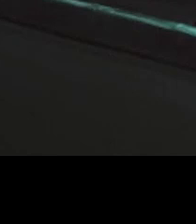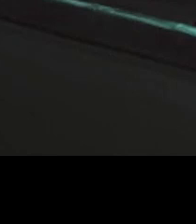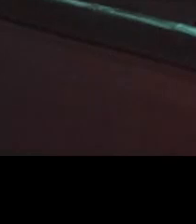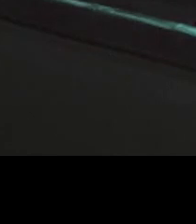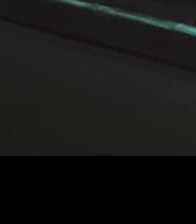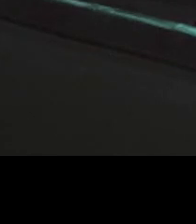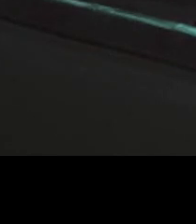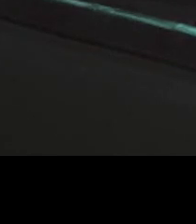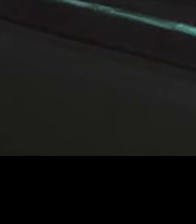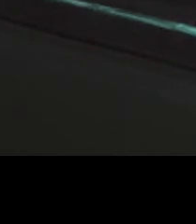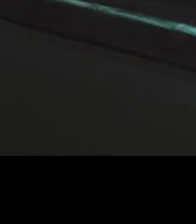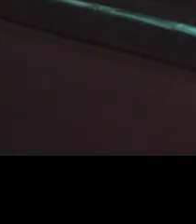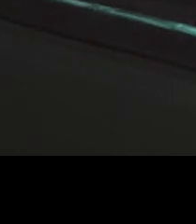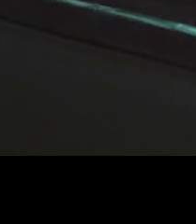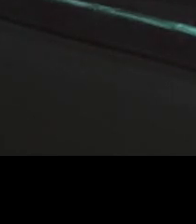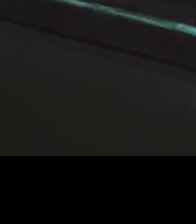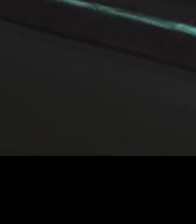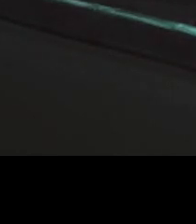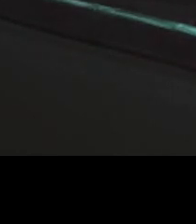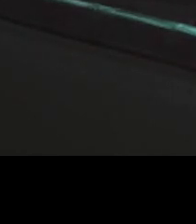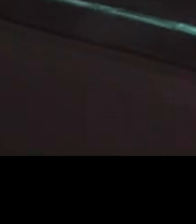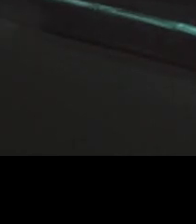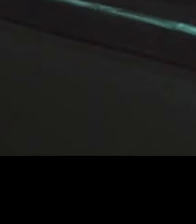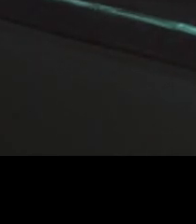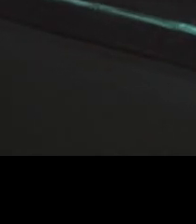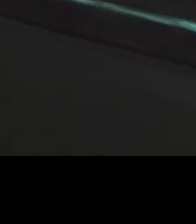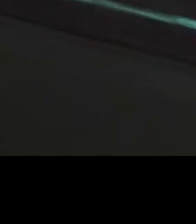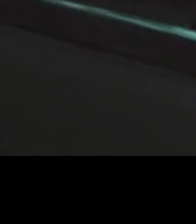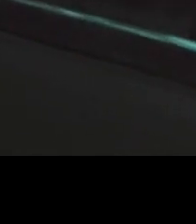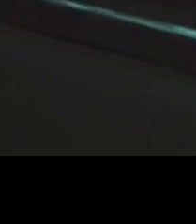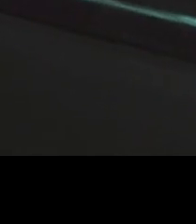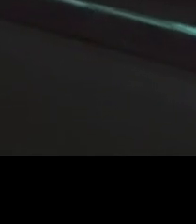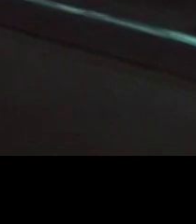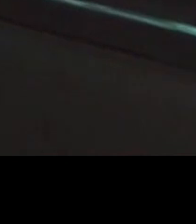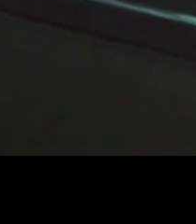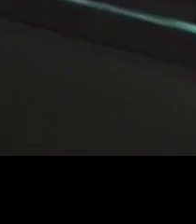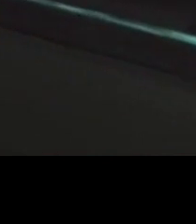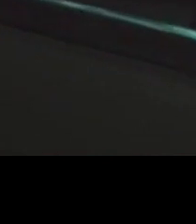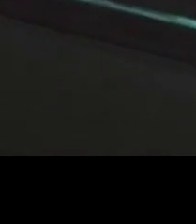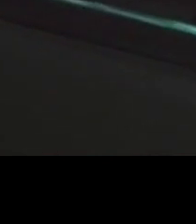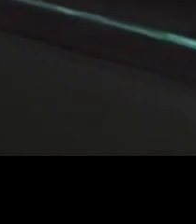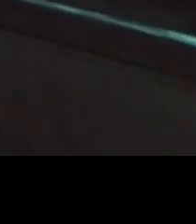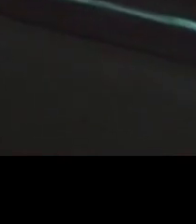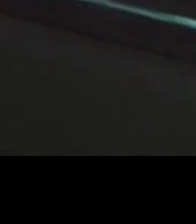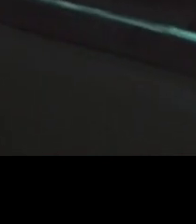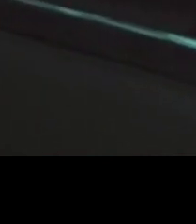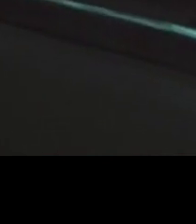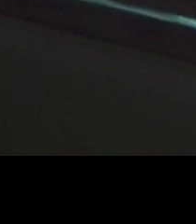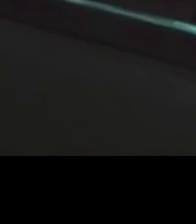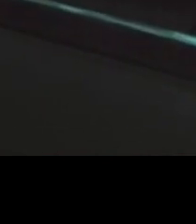دي متدينين. زادت اللخبطة اكتر، متدينين وبيقتلوا